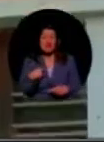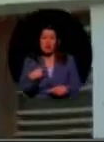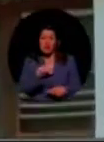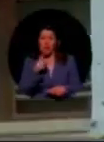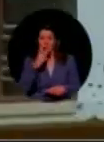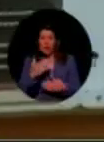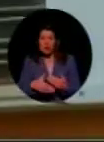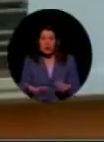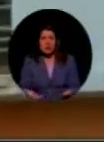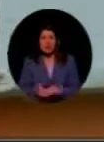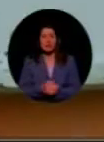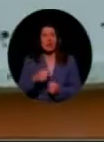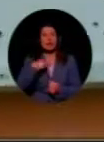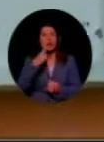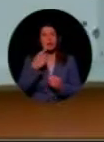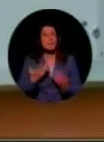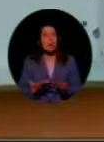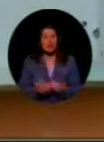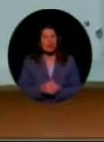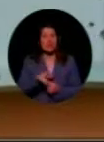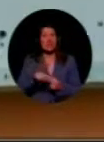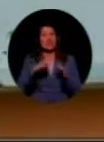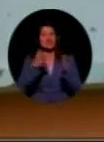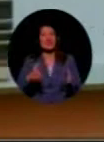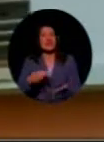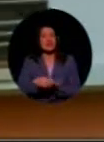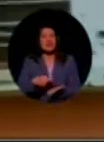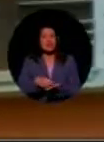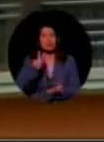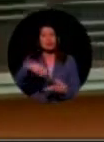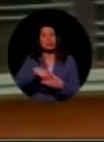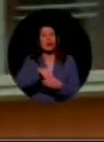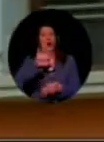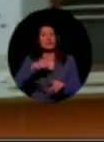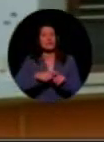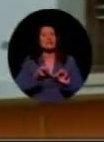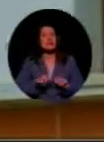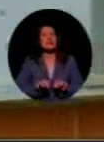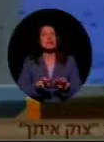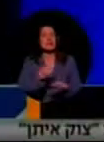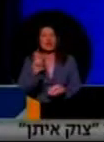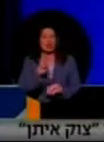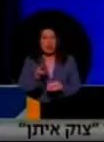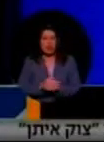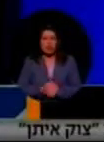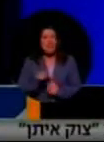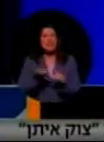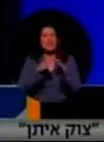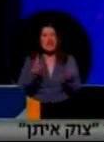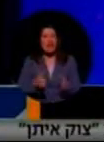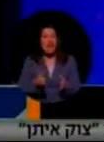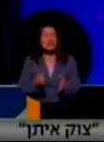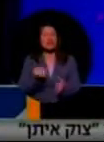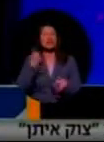יש קרן פיצויים לנושא הזה שיש שם 5.5 מיליארד שקל. זה קרן שאנחנו האזרחים חוסכים.